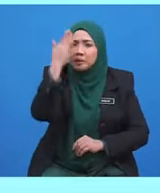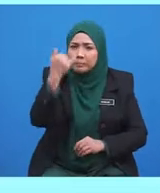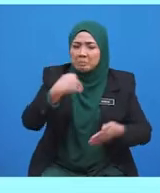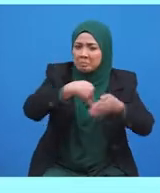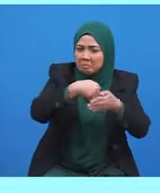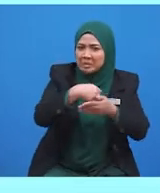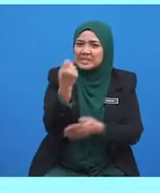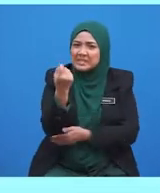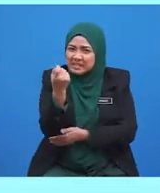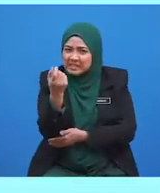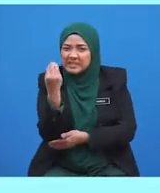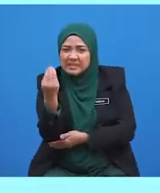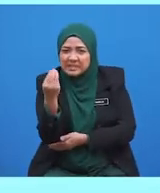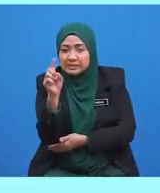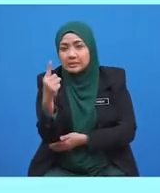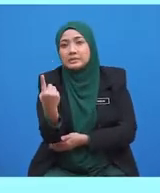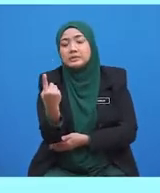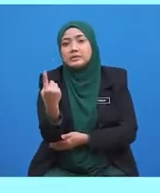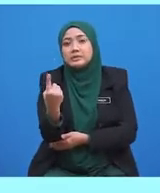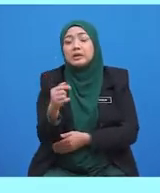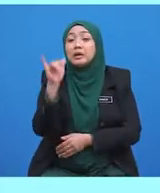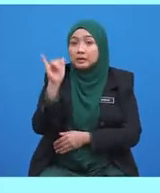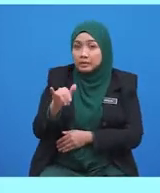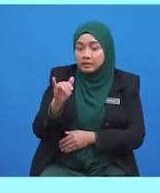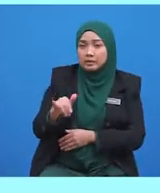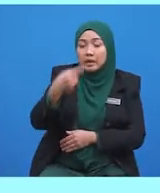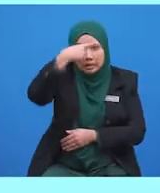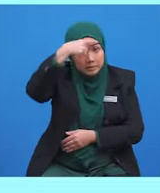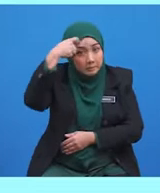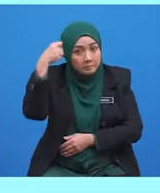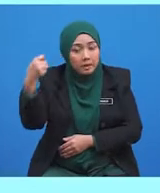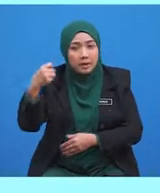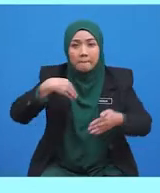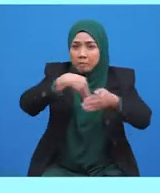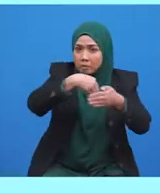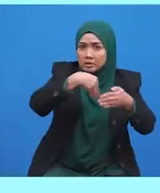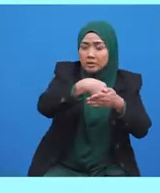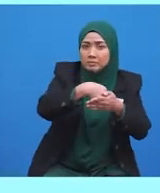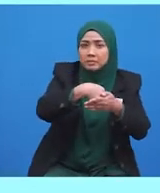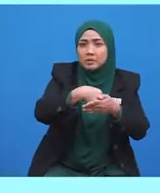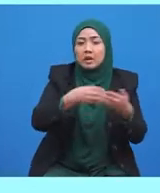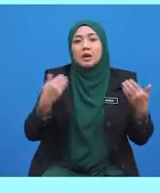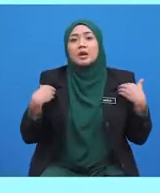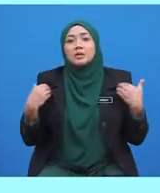Kenapa ya? Cuba fikir. Ya, kerana